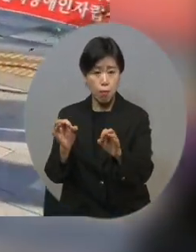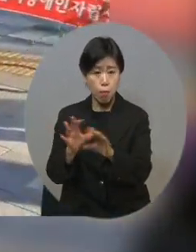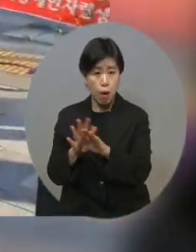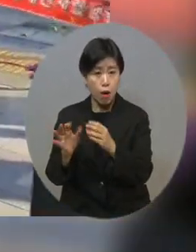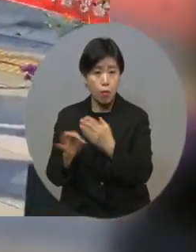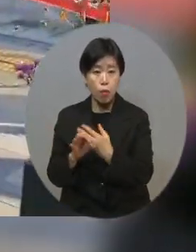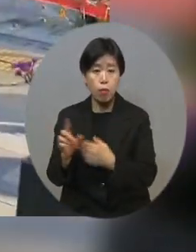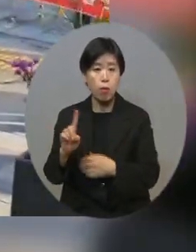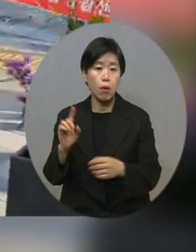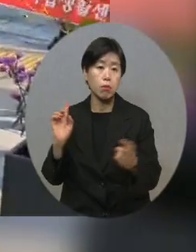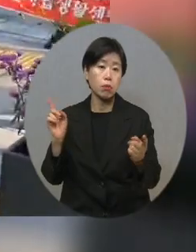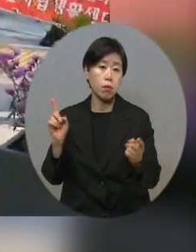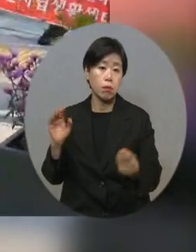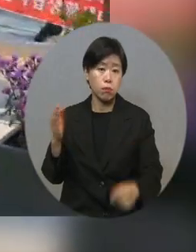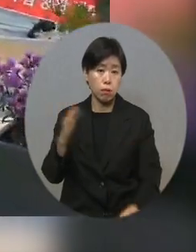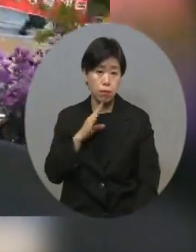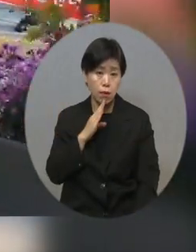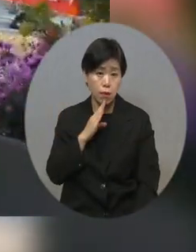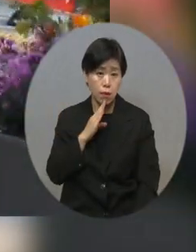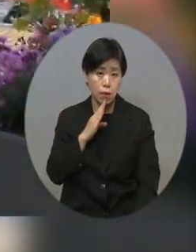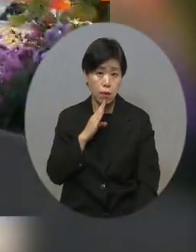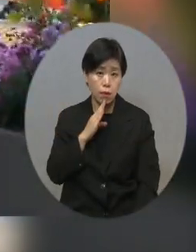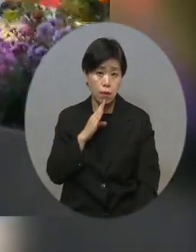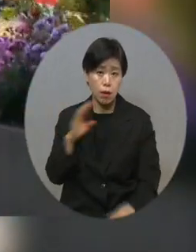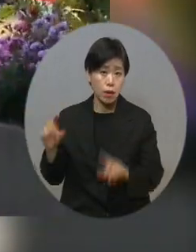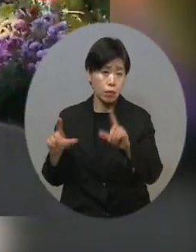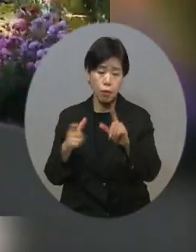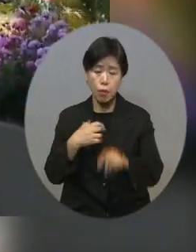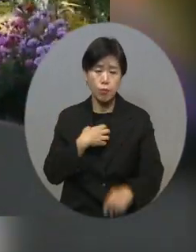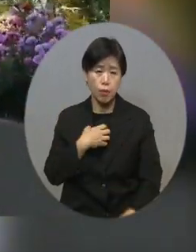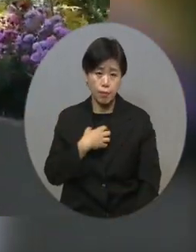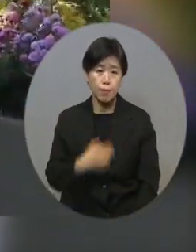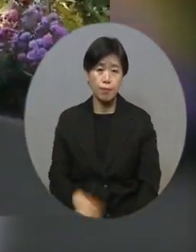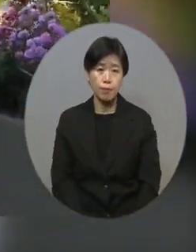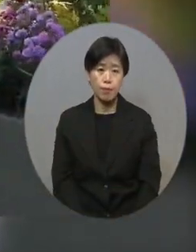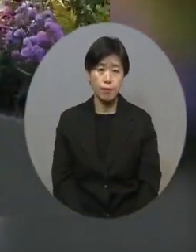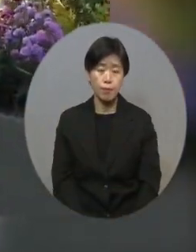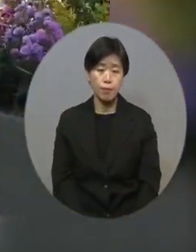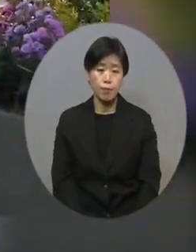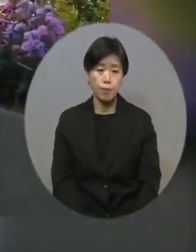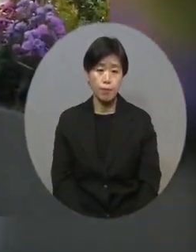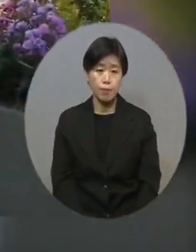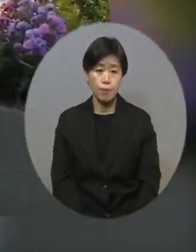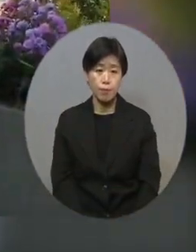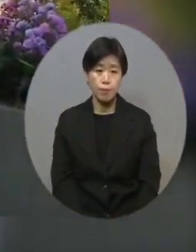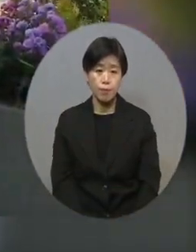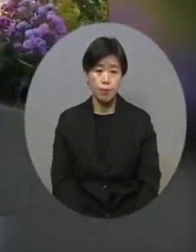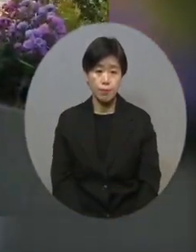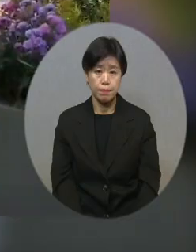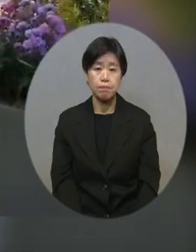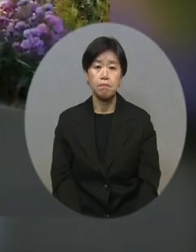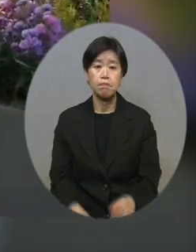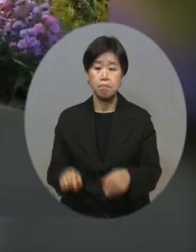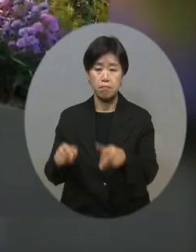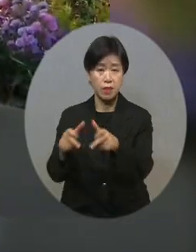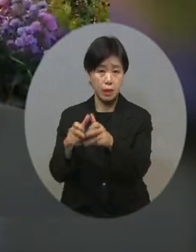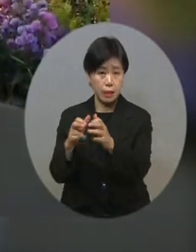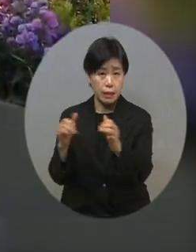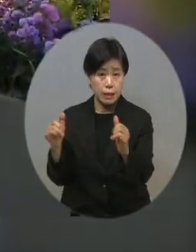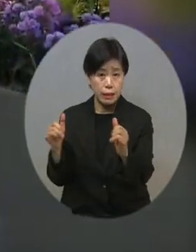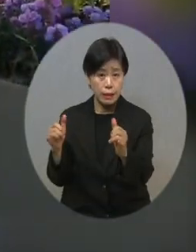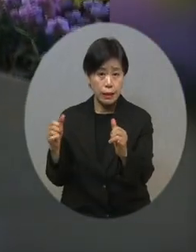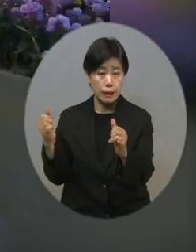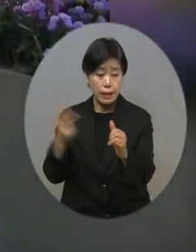예, 제가 그래서 실업자가 될 위험에 놓여있는 이 장애인들은